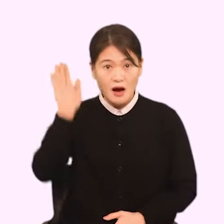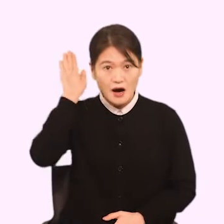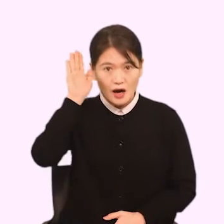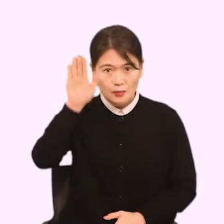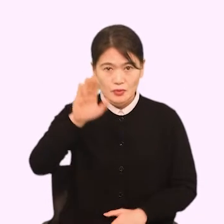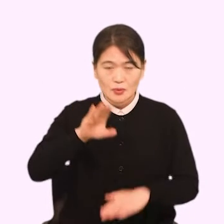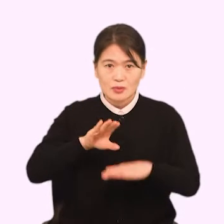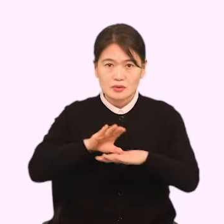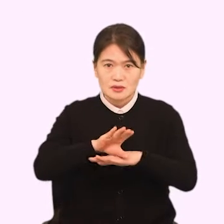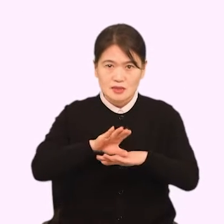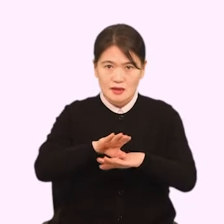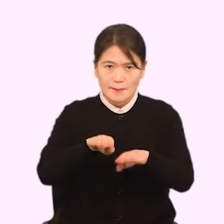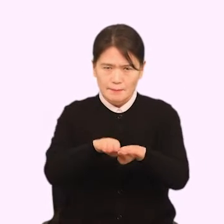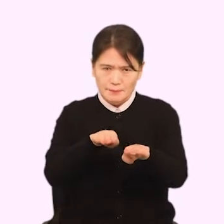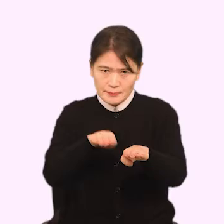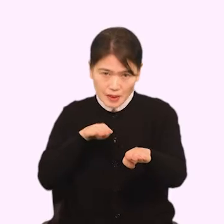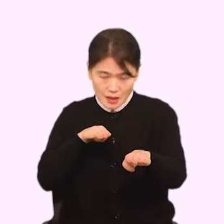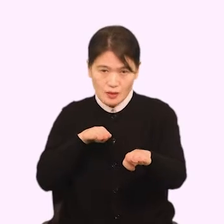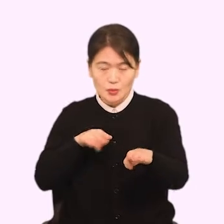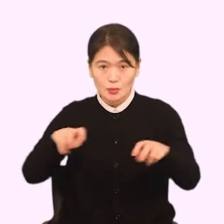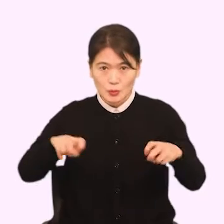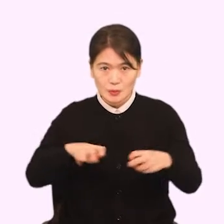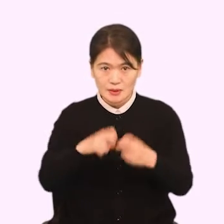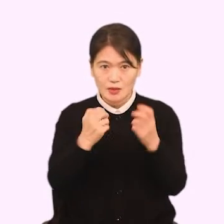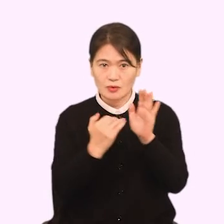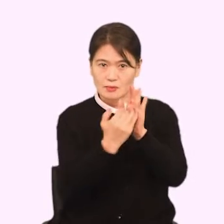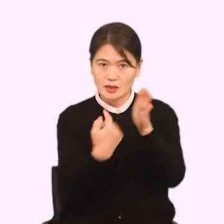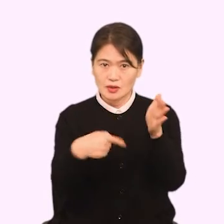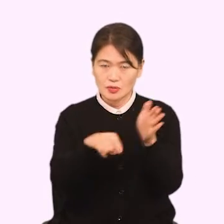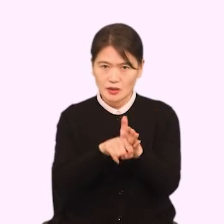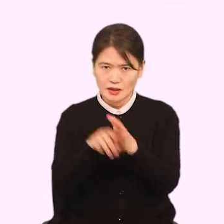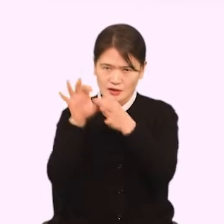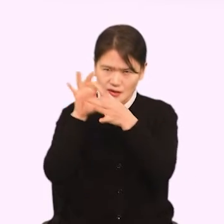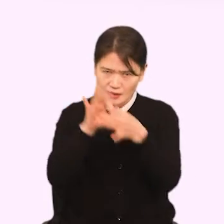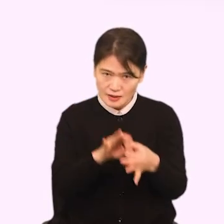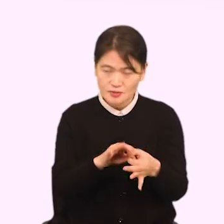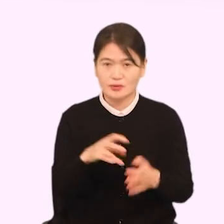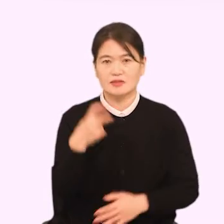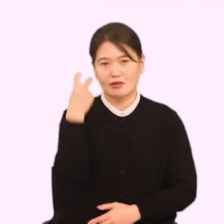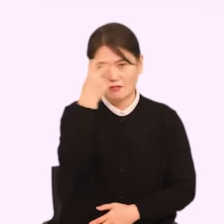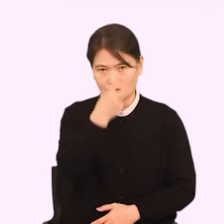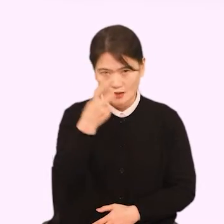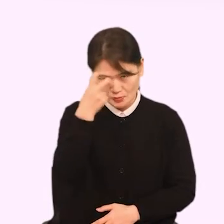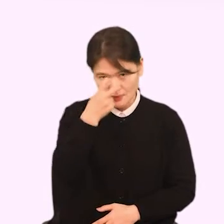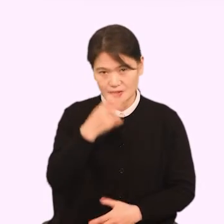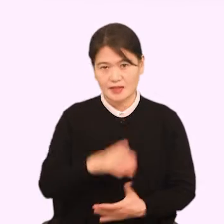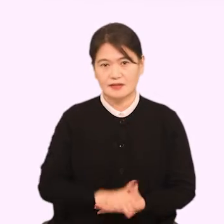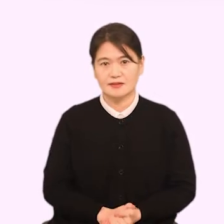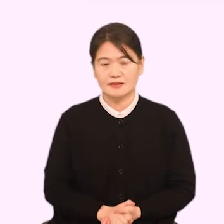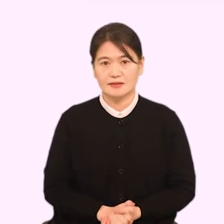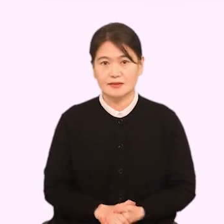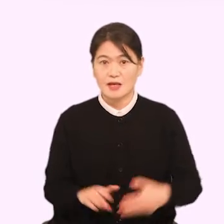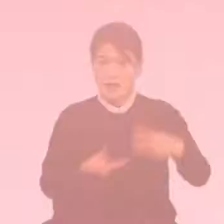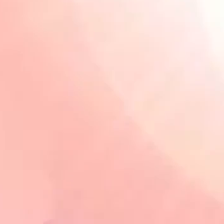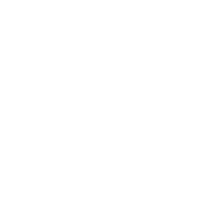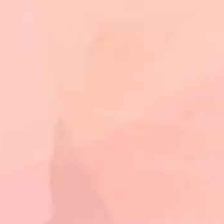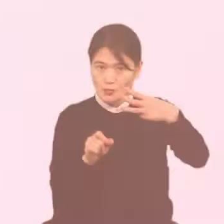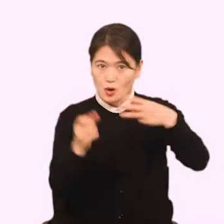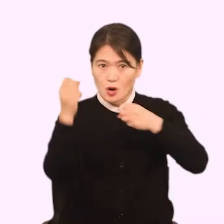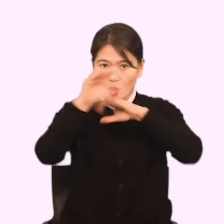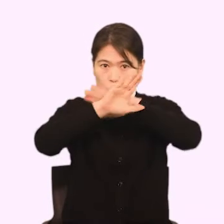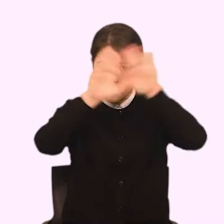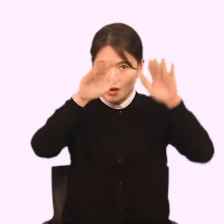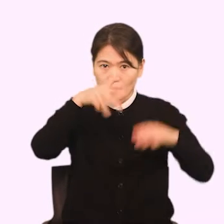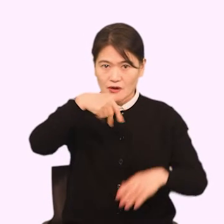지역이었는데요. 앞으로는 차량 정체를 방지하고 사고를 예방하고자 유예 시간 없이 단속합니다.